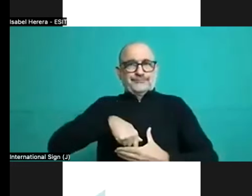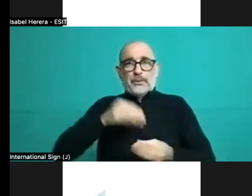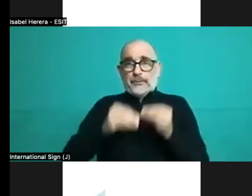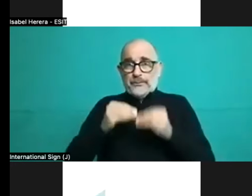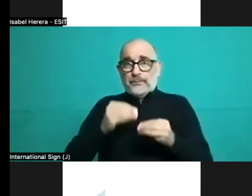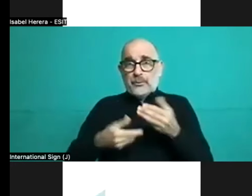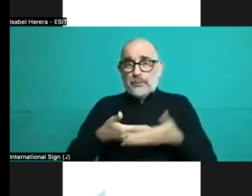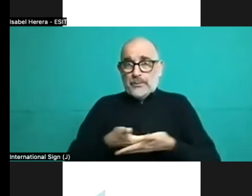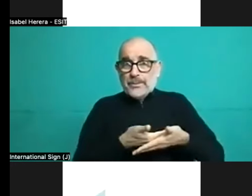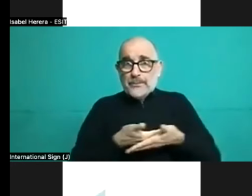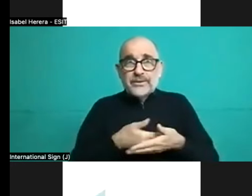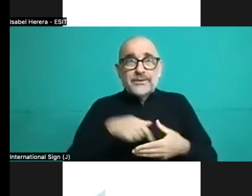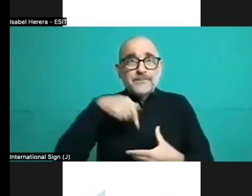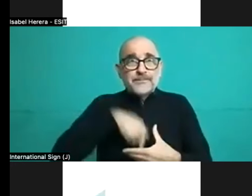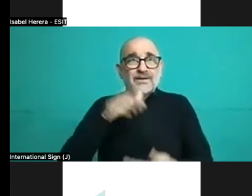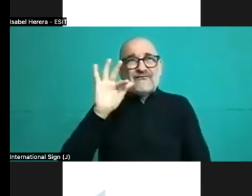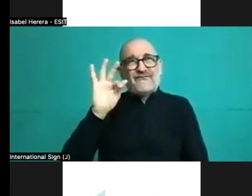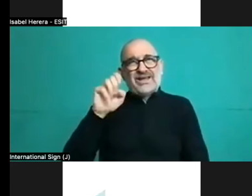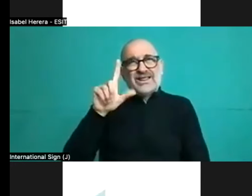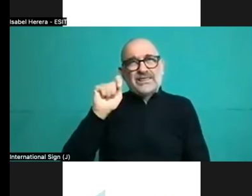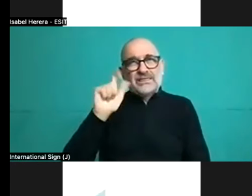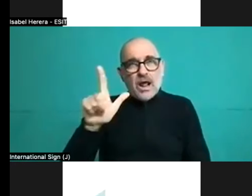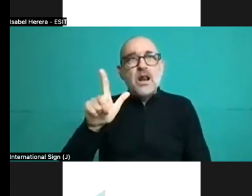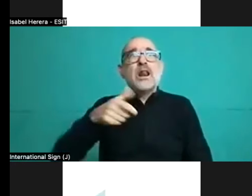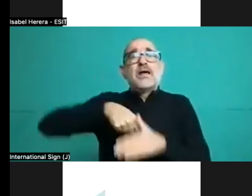un accouchement très long.